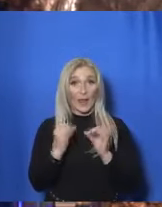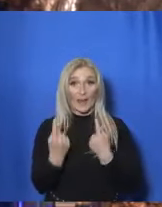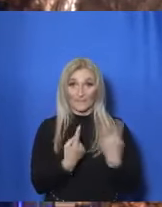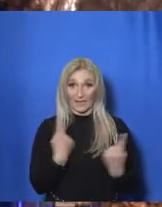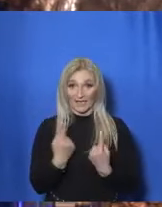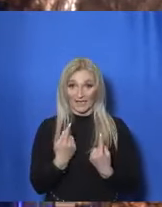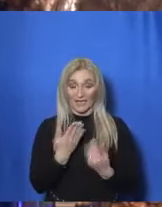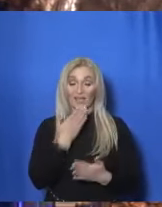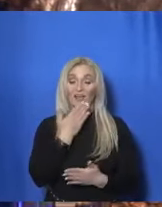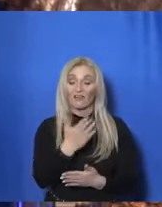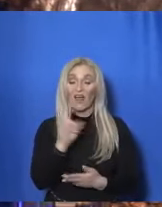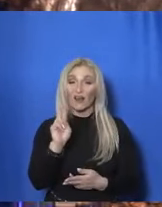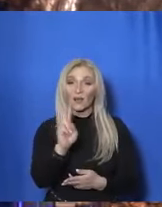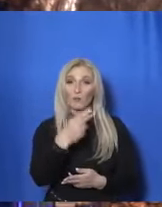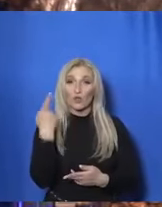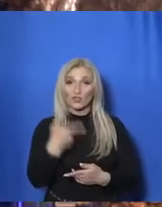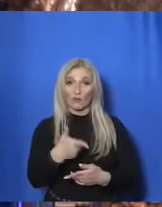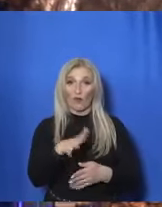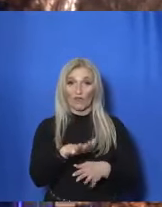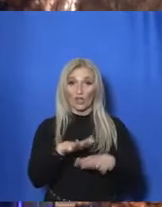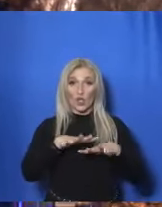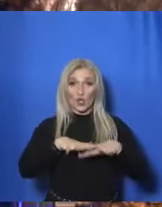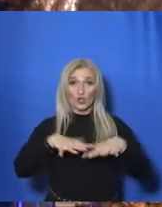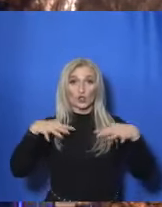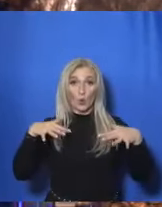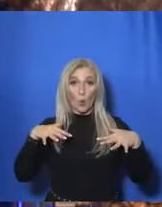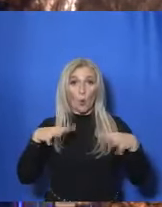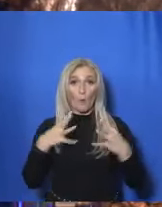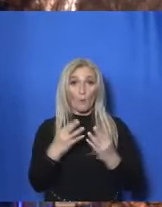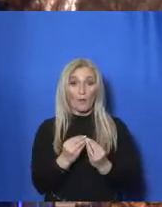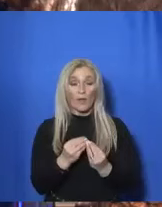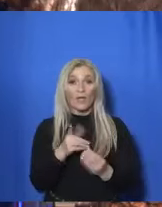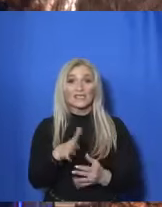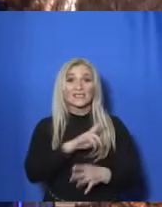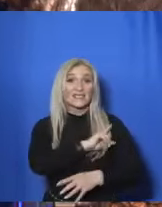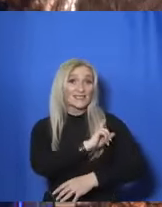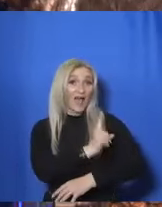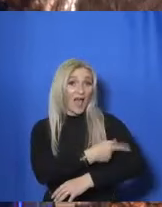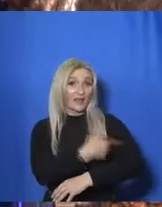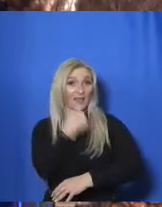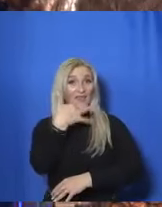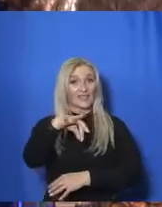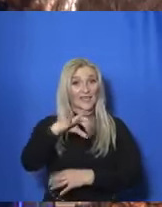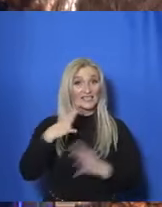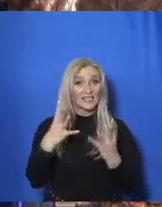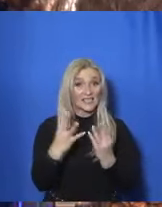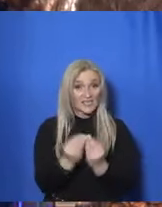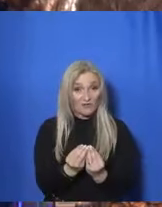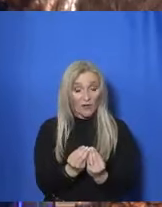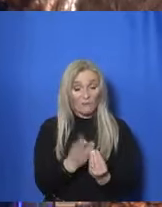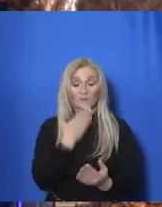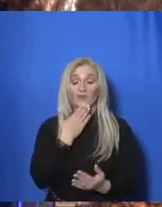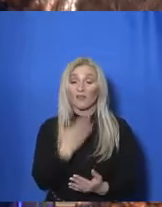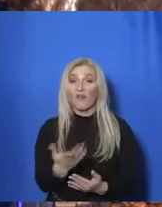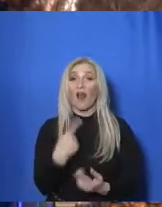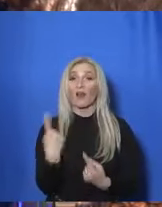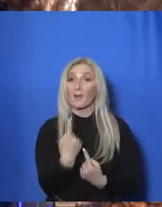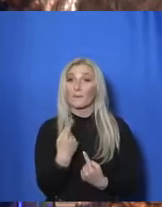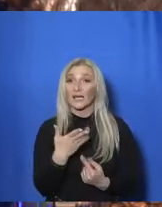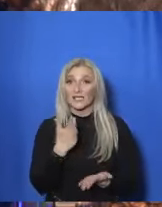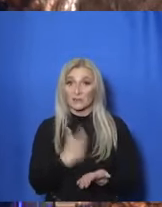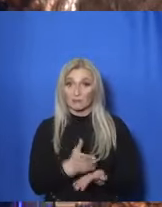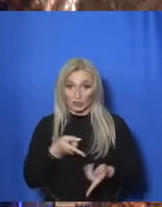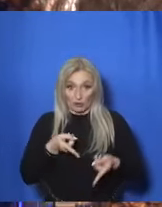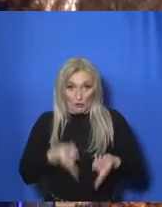pozivu za ovaj skup, vaše snage i jedinstva. Hvala na prilici biti ovdje i